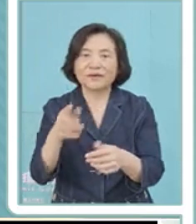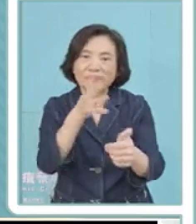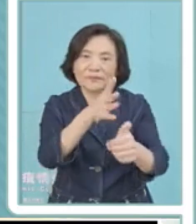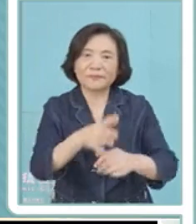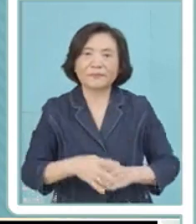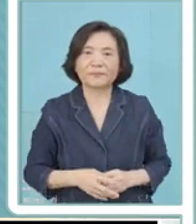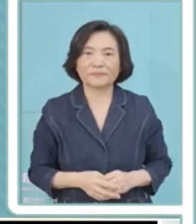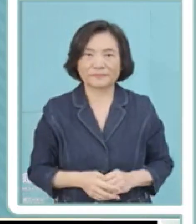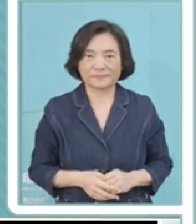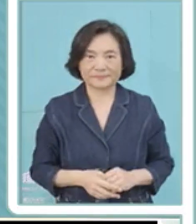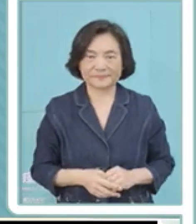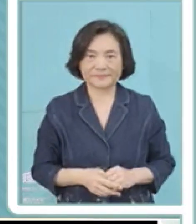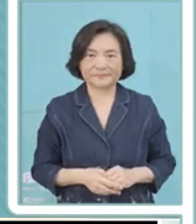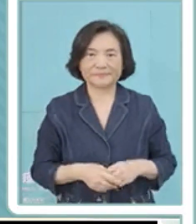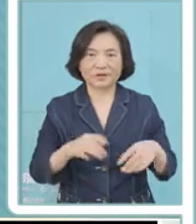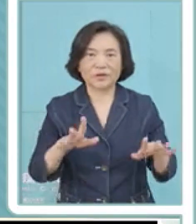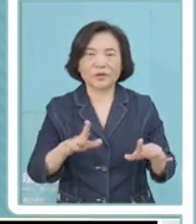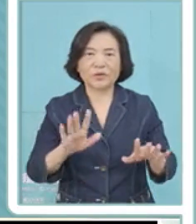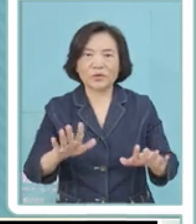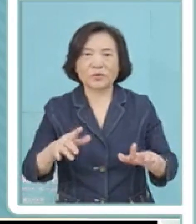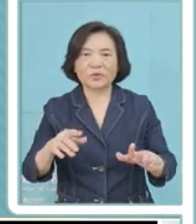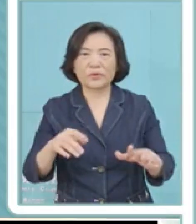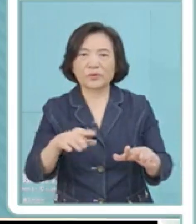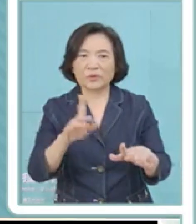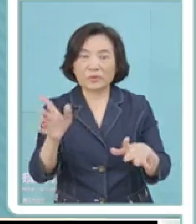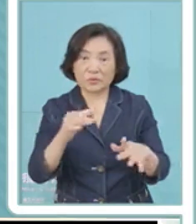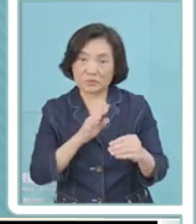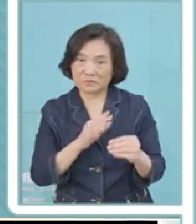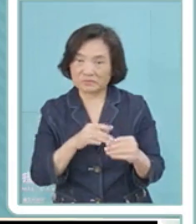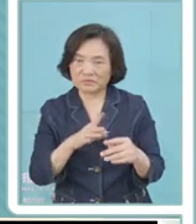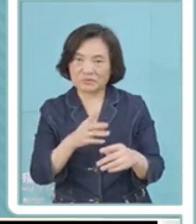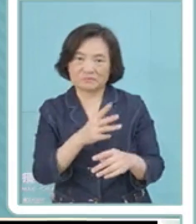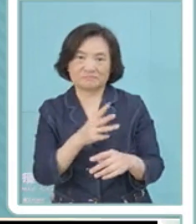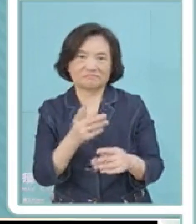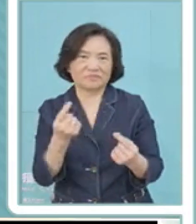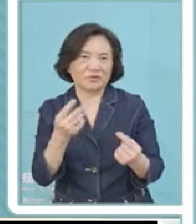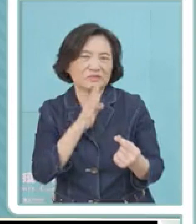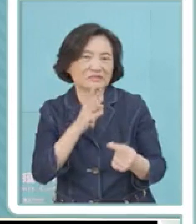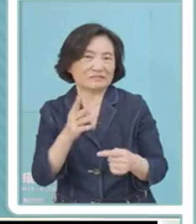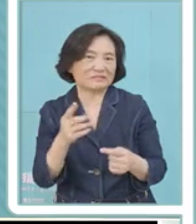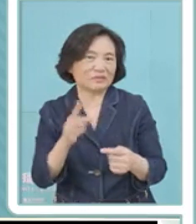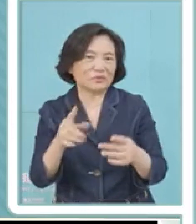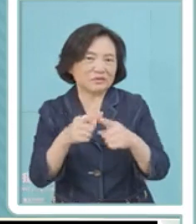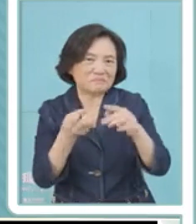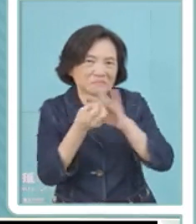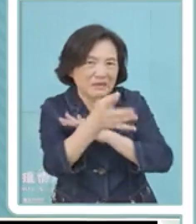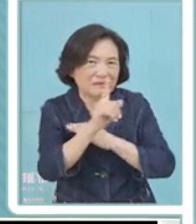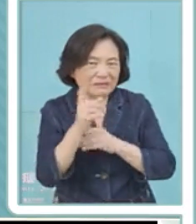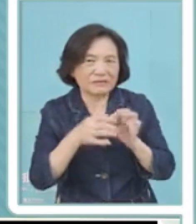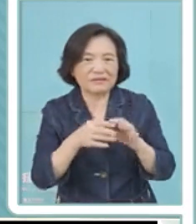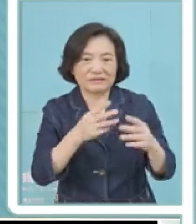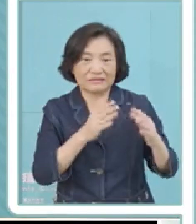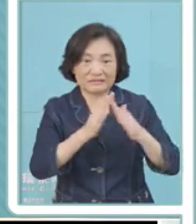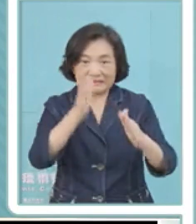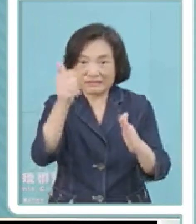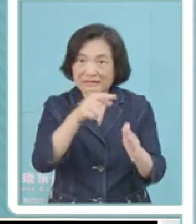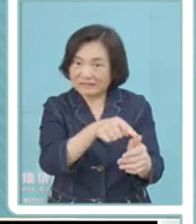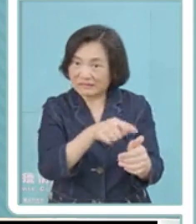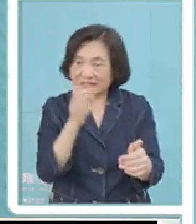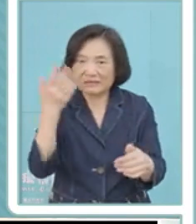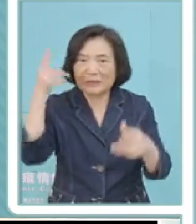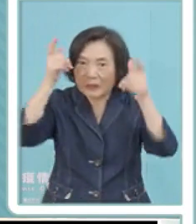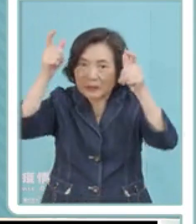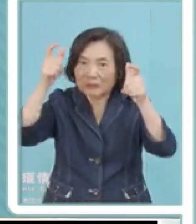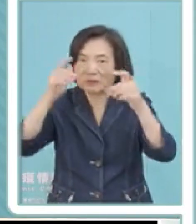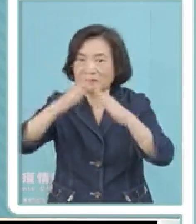有这个资深的媒体人士爆料说，市长是有意挑战高雄市长的选举，想请问这个传闻是否